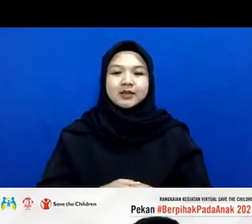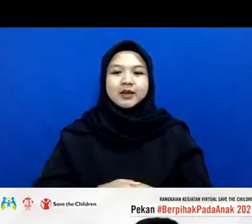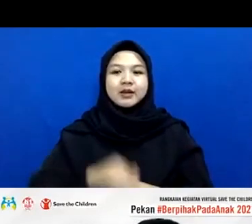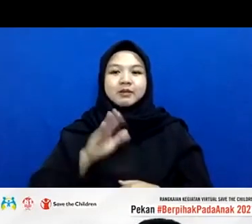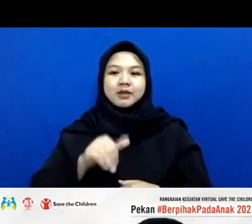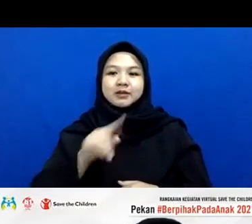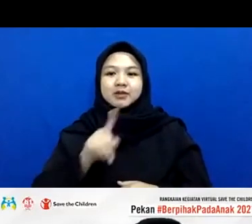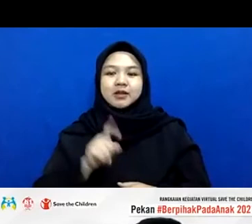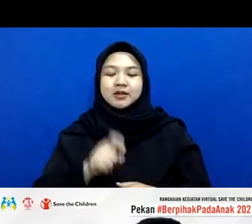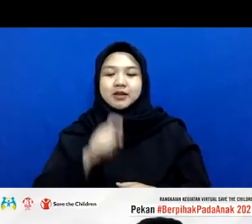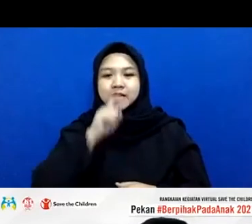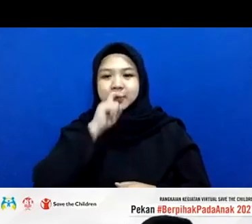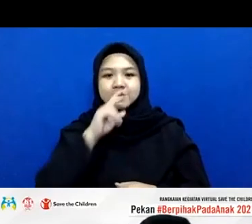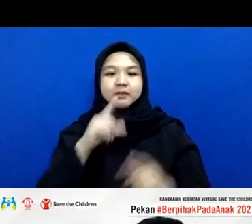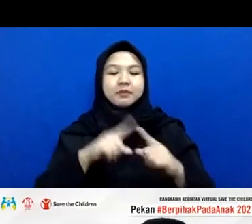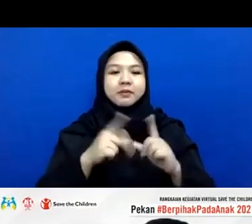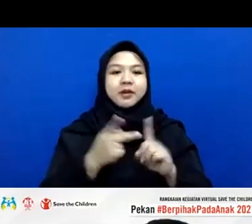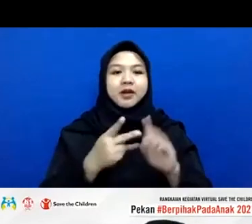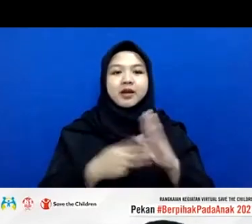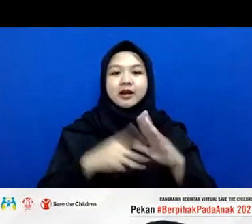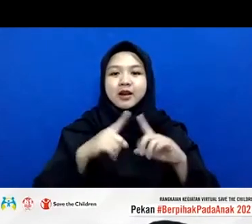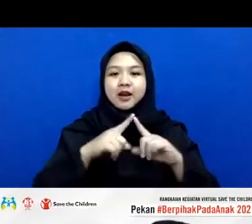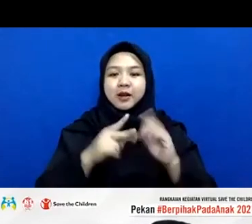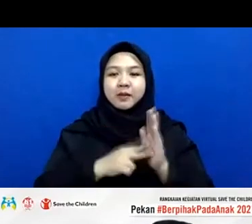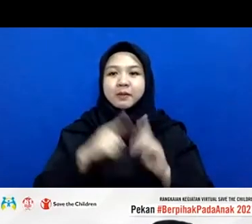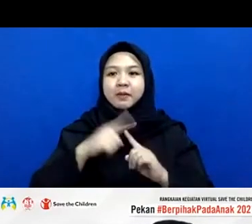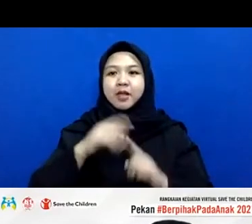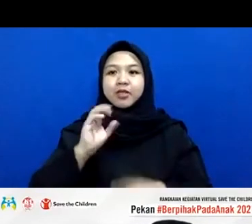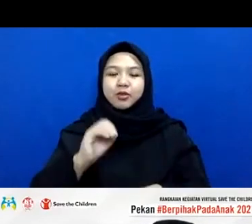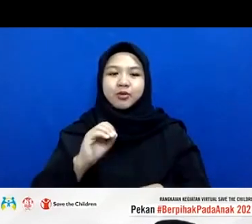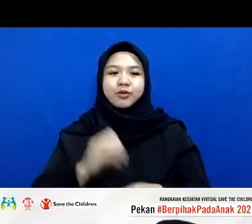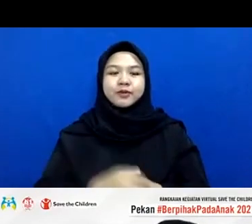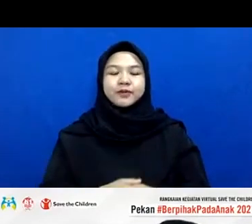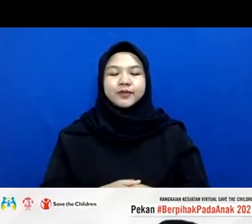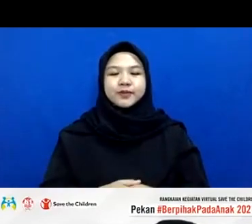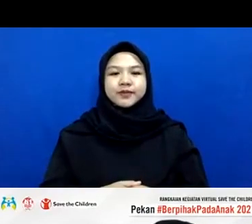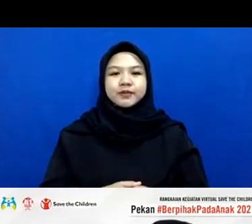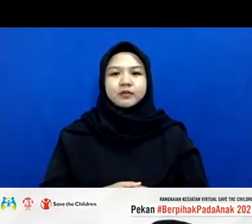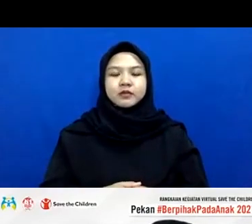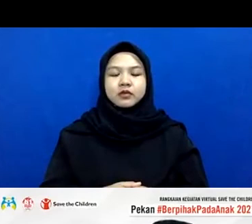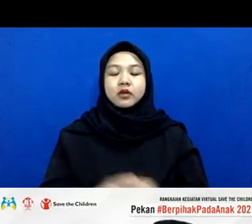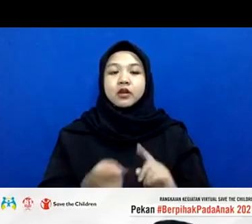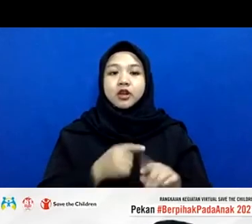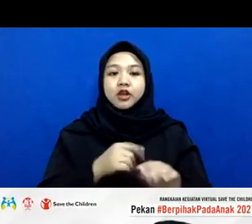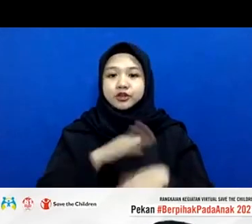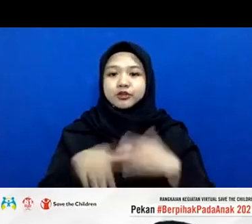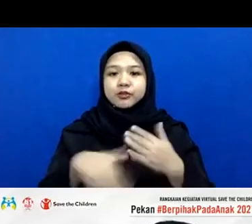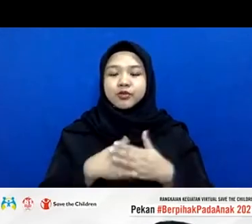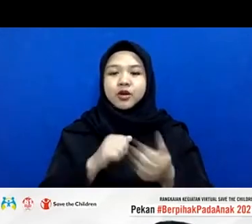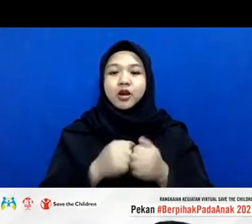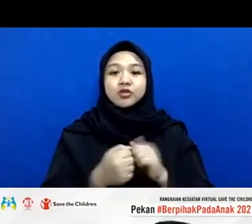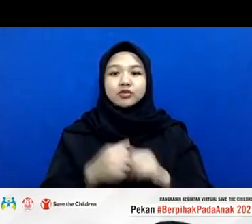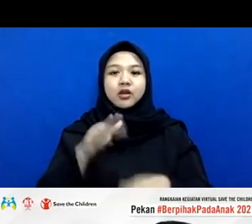pertanyaan Pak Rahmanto juga di pertanyaan berikutnya. Kira-kira dari semua kasus anak yang